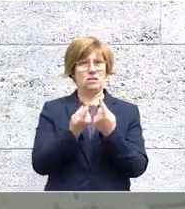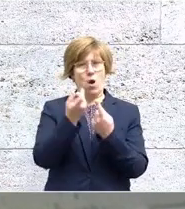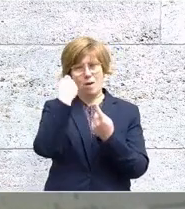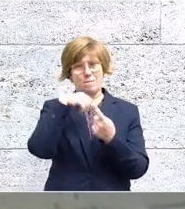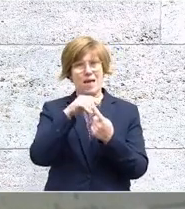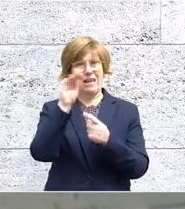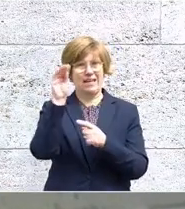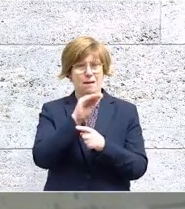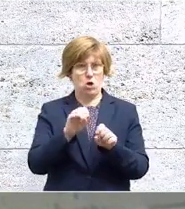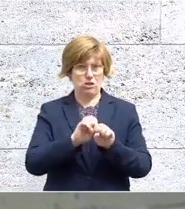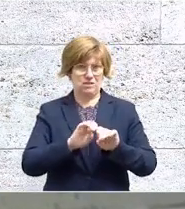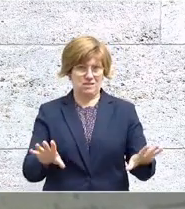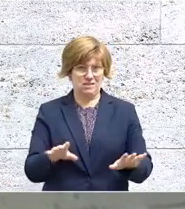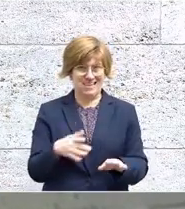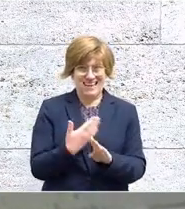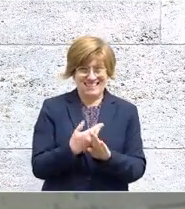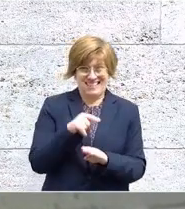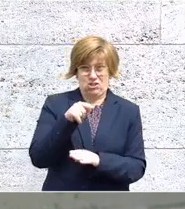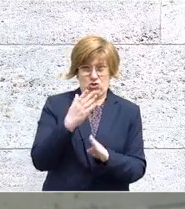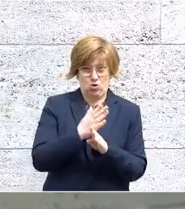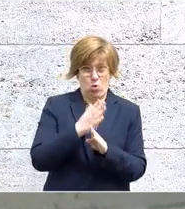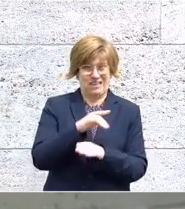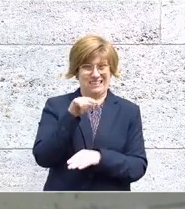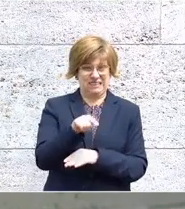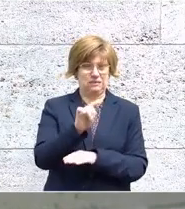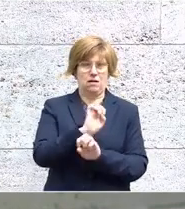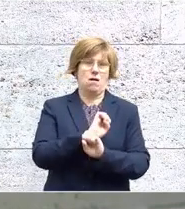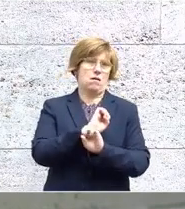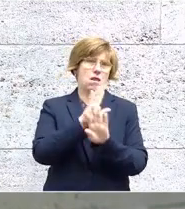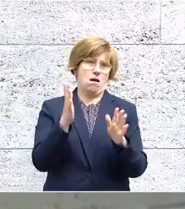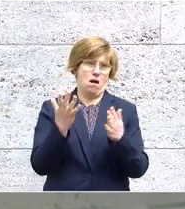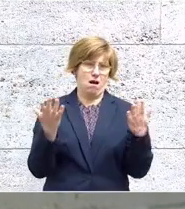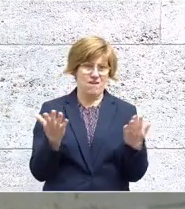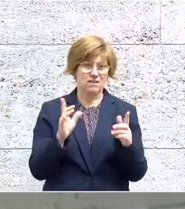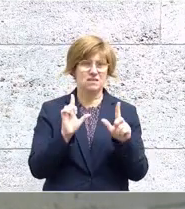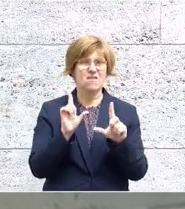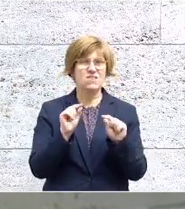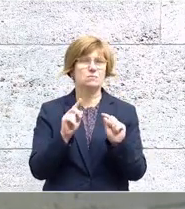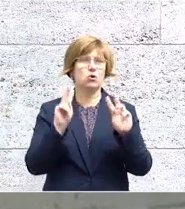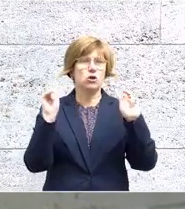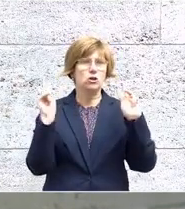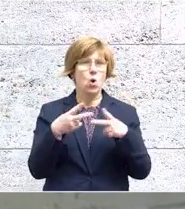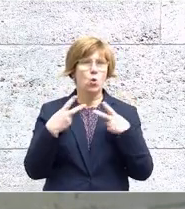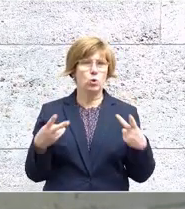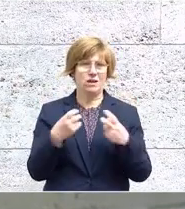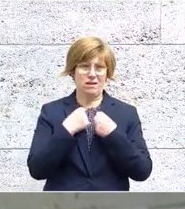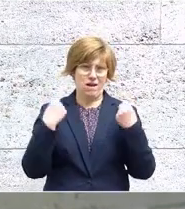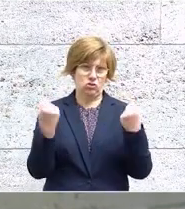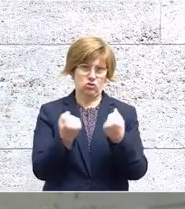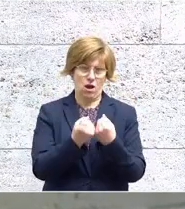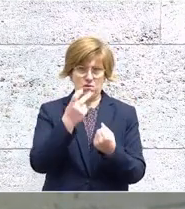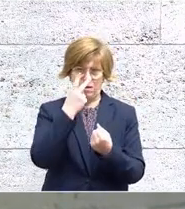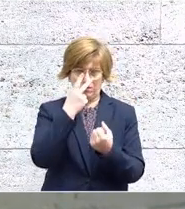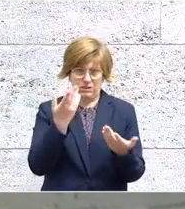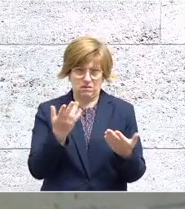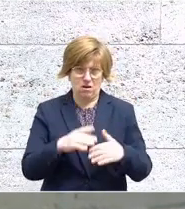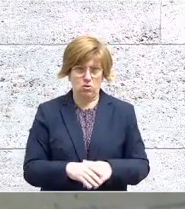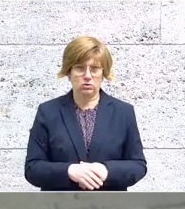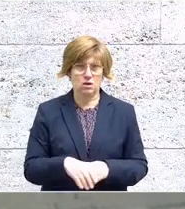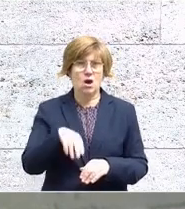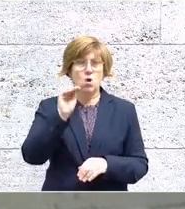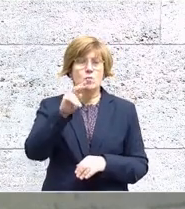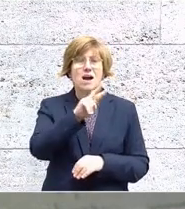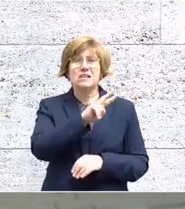Berlin-Plötzensee betreten. Spätestens dann erschließt sich jedem, was ein Unrechtsstaat ist. Mehr